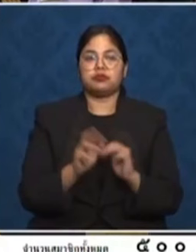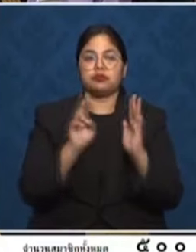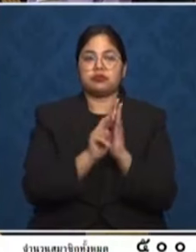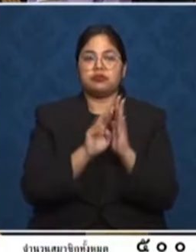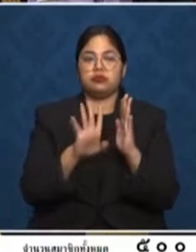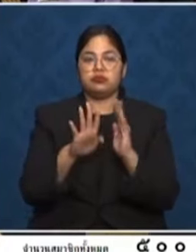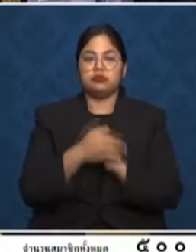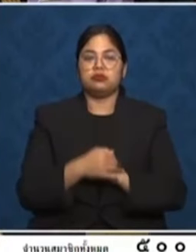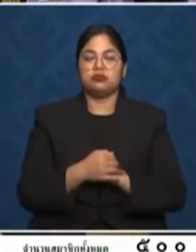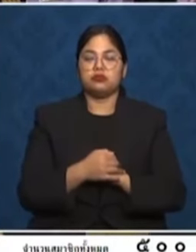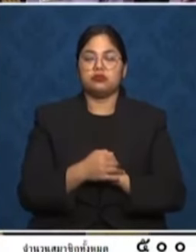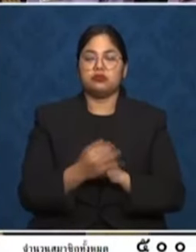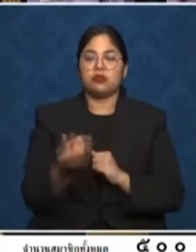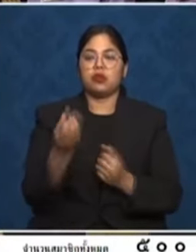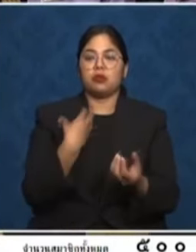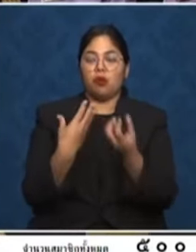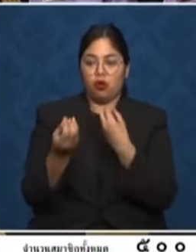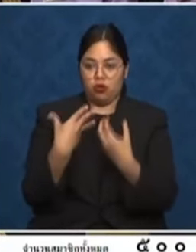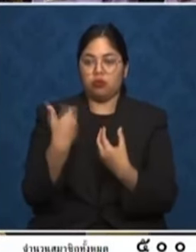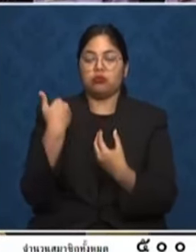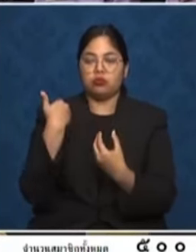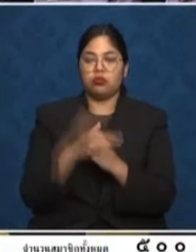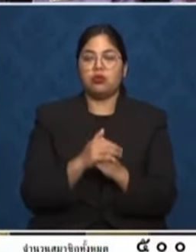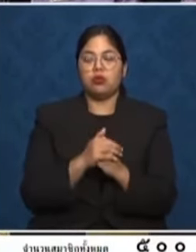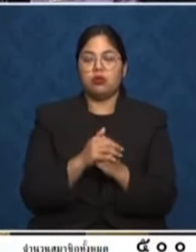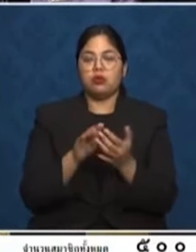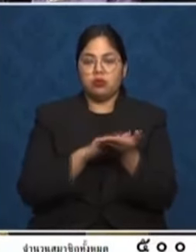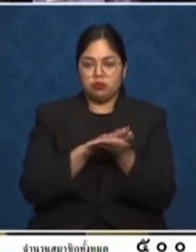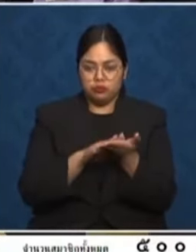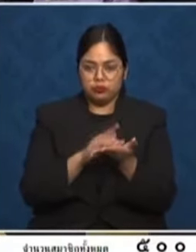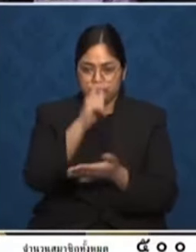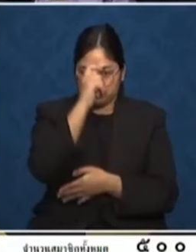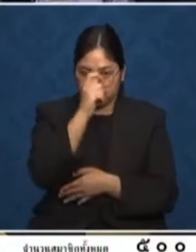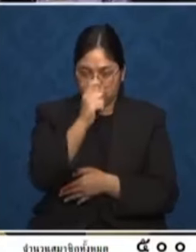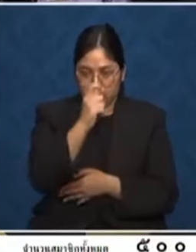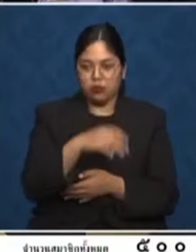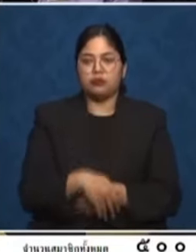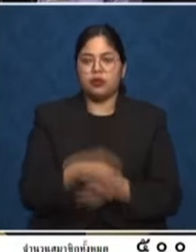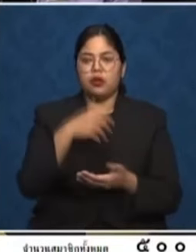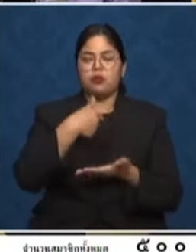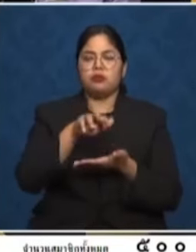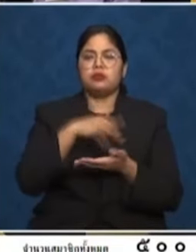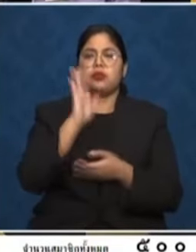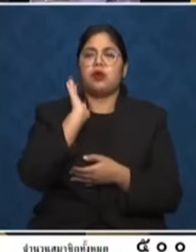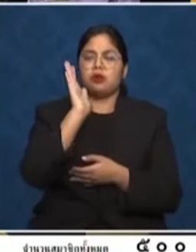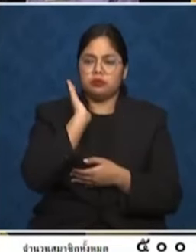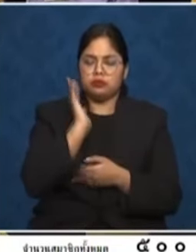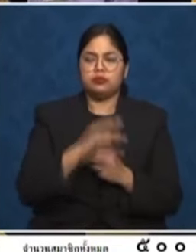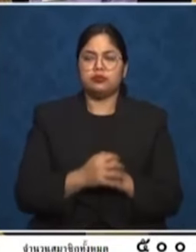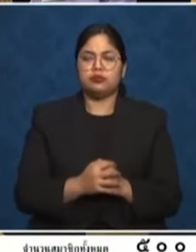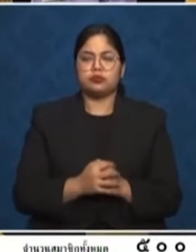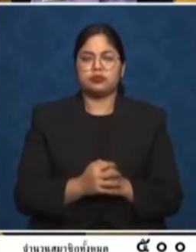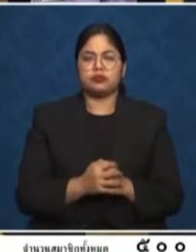นี้แบบที่ท่านได้พูดถึงนั้นผมเรีนใหความ กะรบว่าผมติดใจว่าท่าน